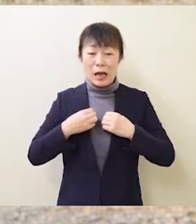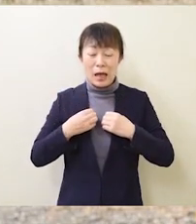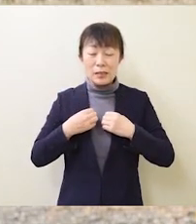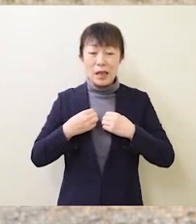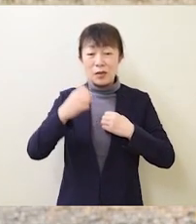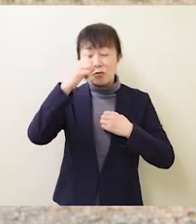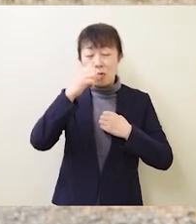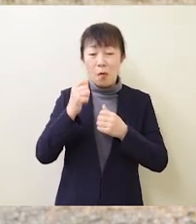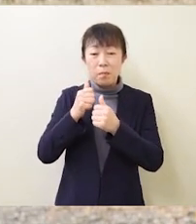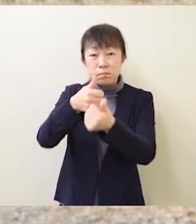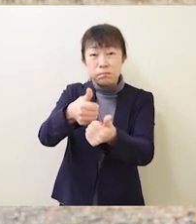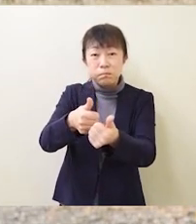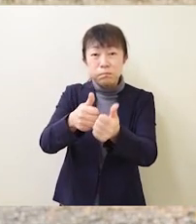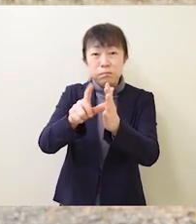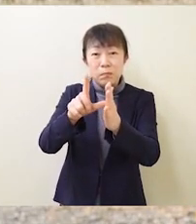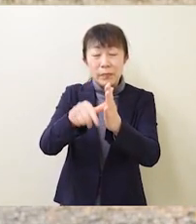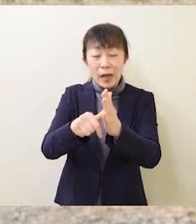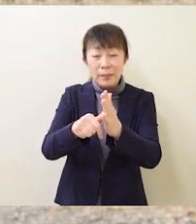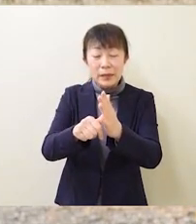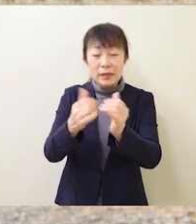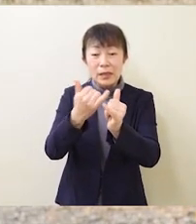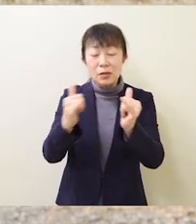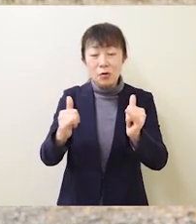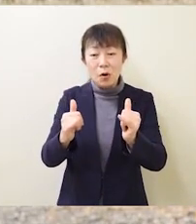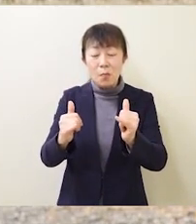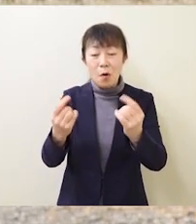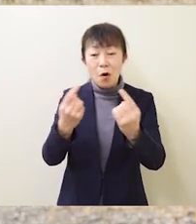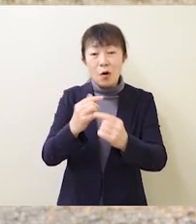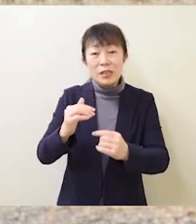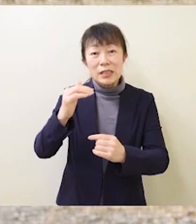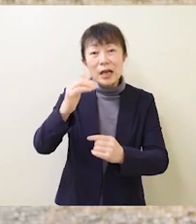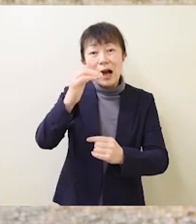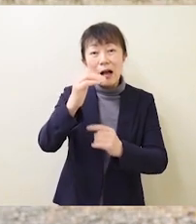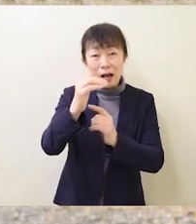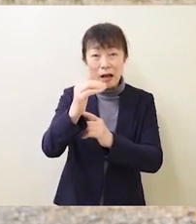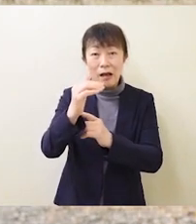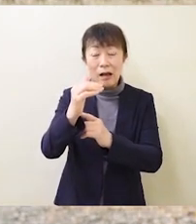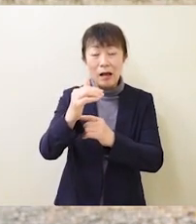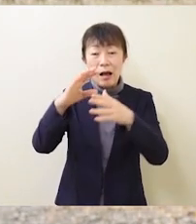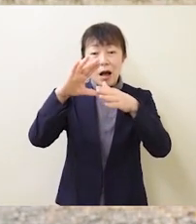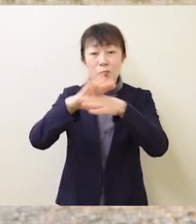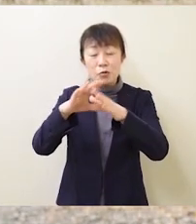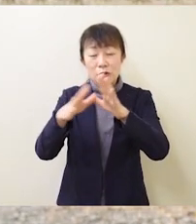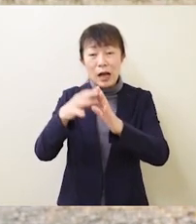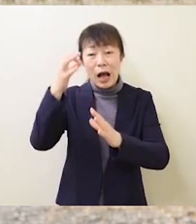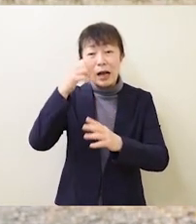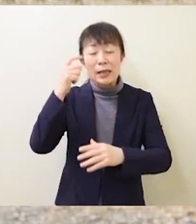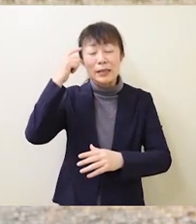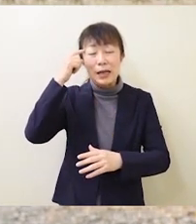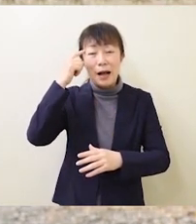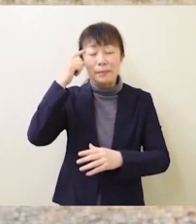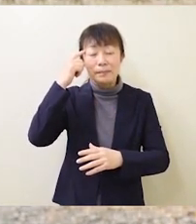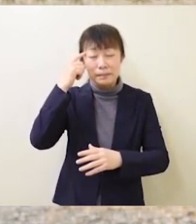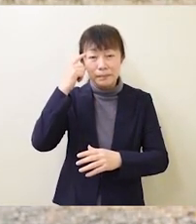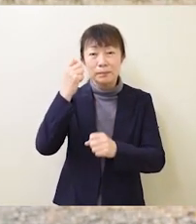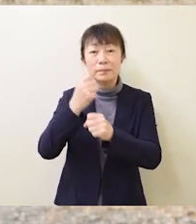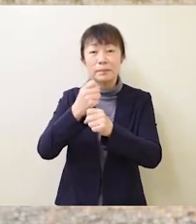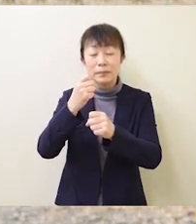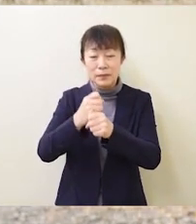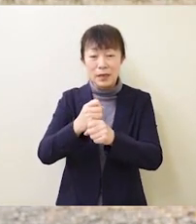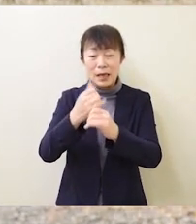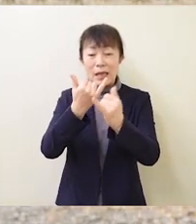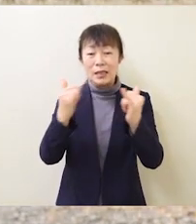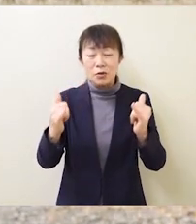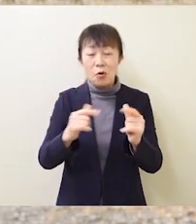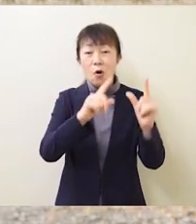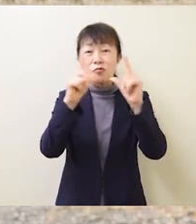克服するたびに人類は進化を遂げ、新しい文化や価値観を創造し、さらには人々の暮